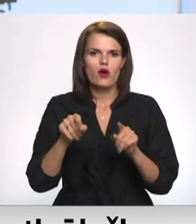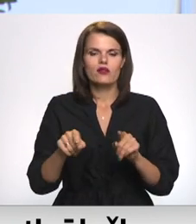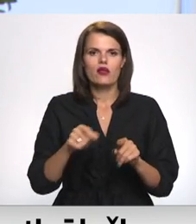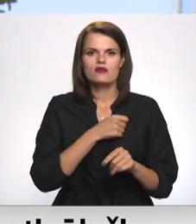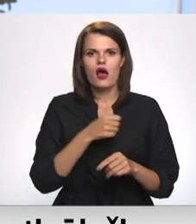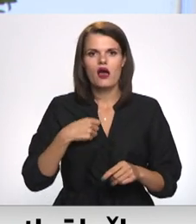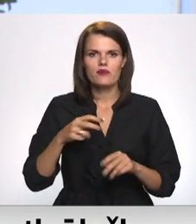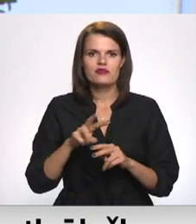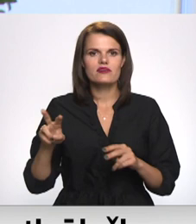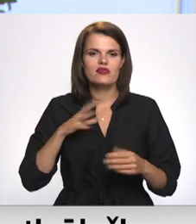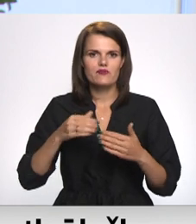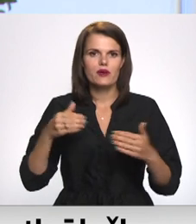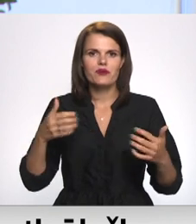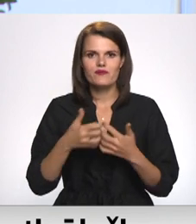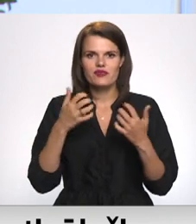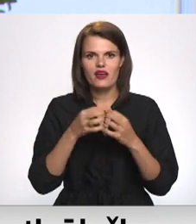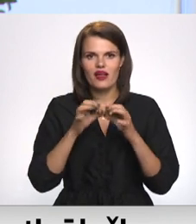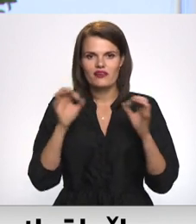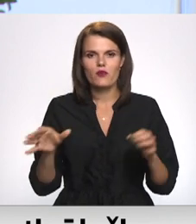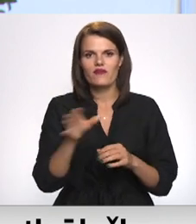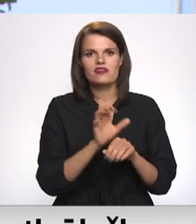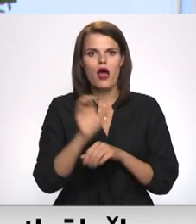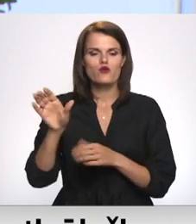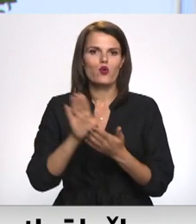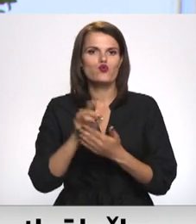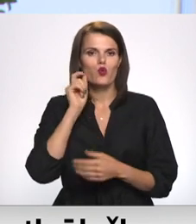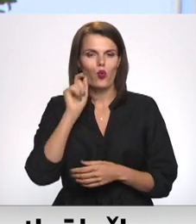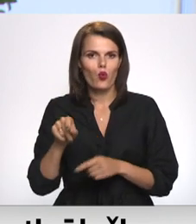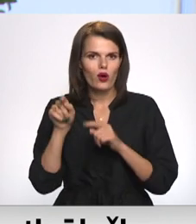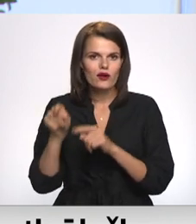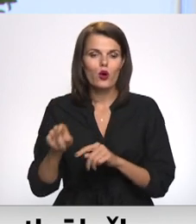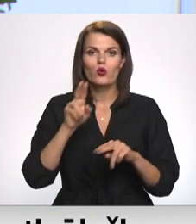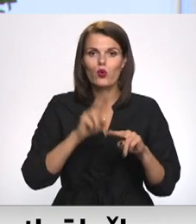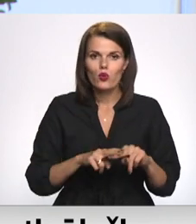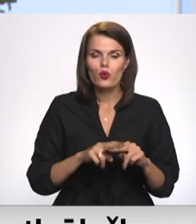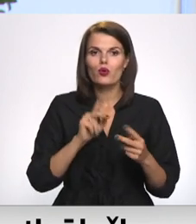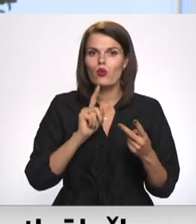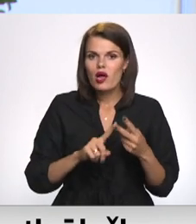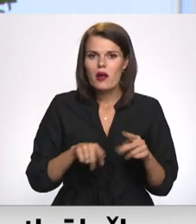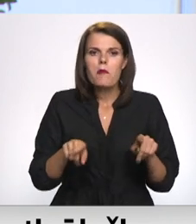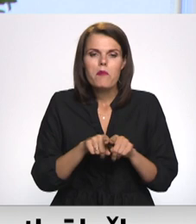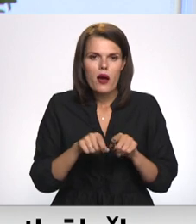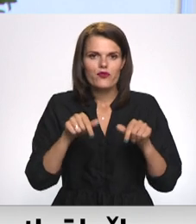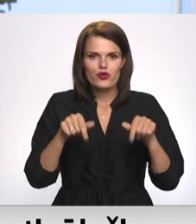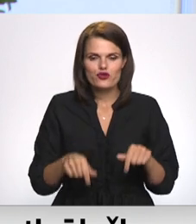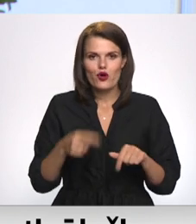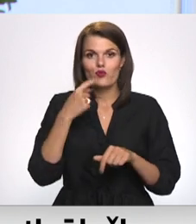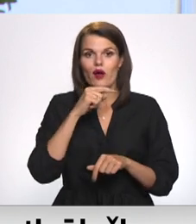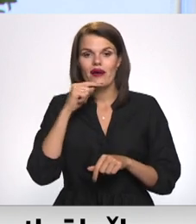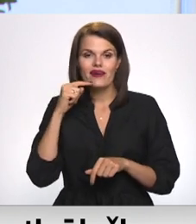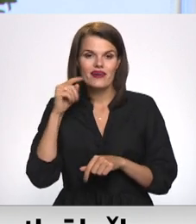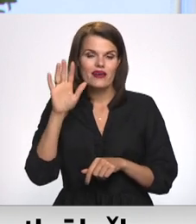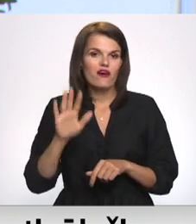kas viņiem bija pirms kara sākuma, jo viņi ir aizsūtījuši tos uz Ukrainu. Otrakārt, pat ja šeit no Krievijas